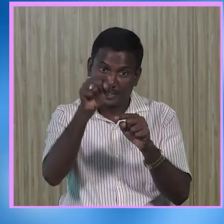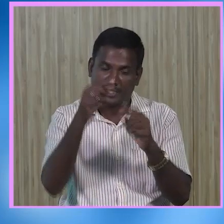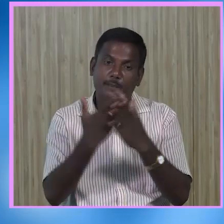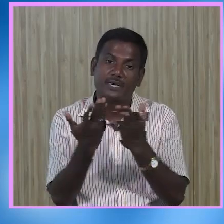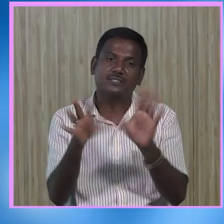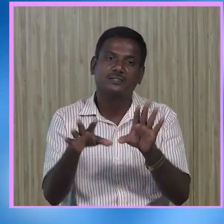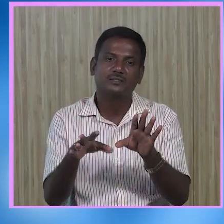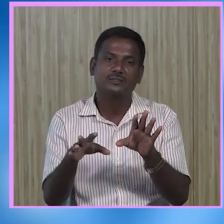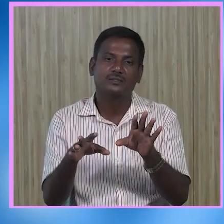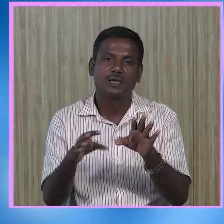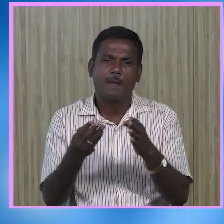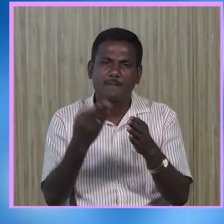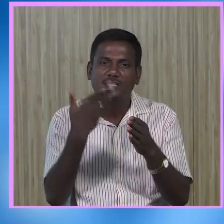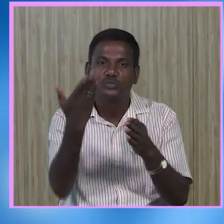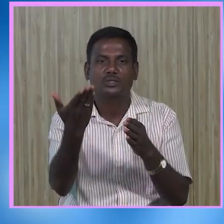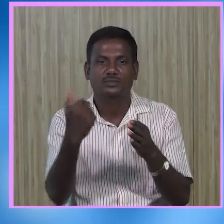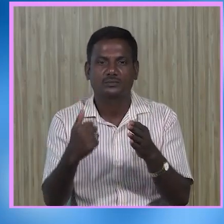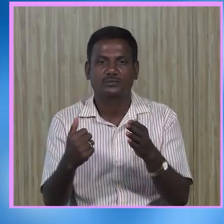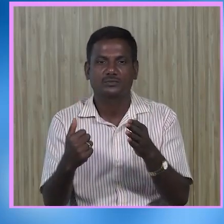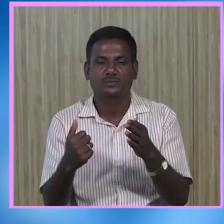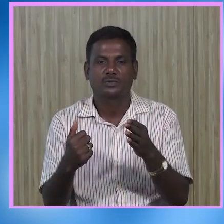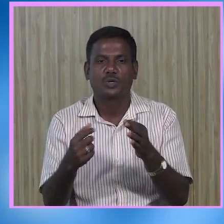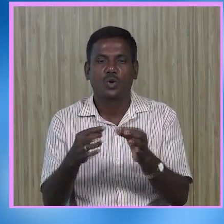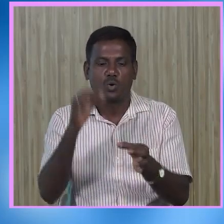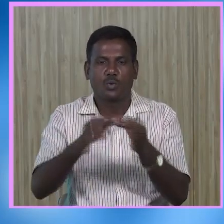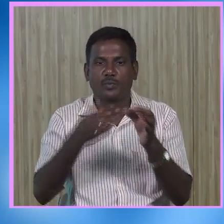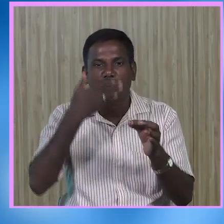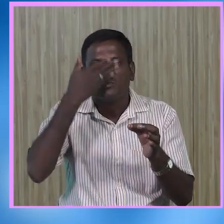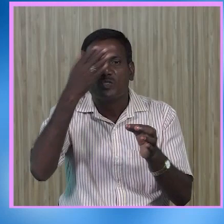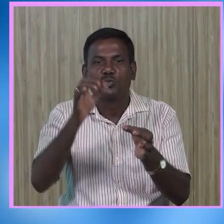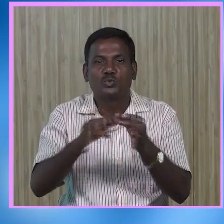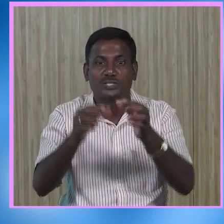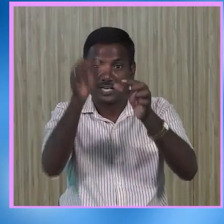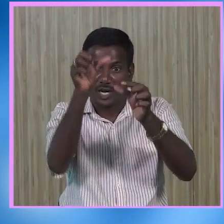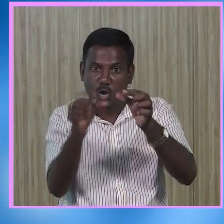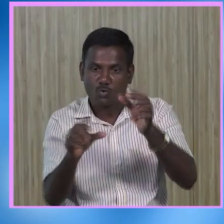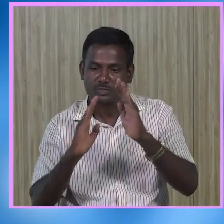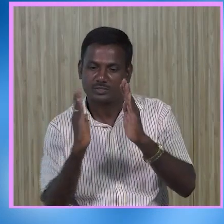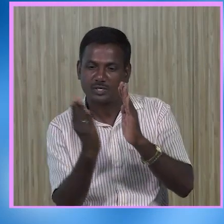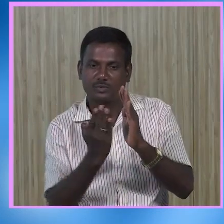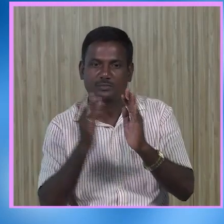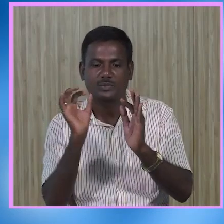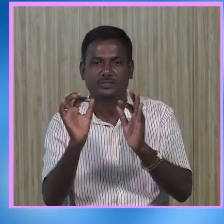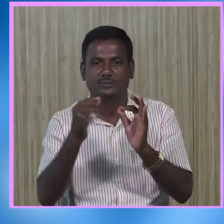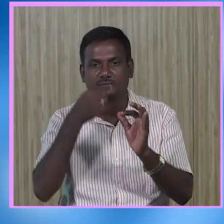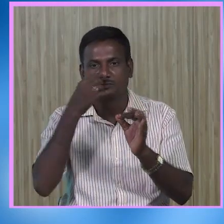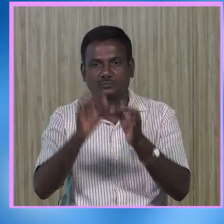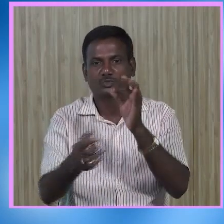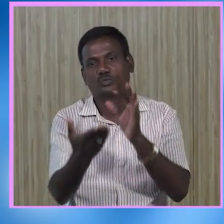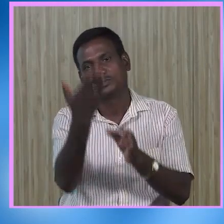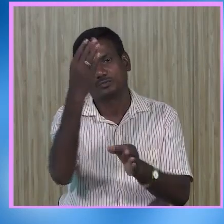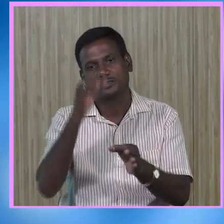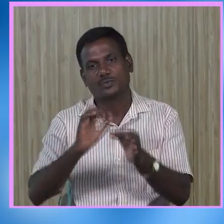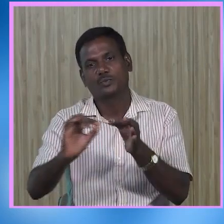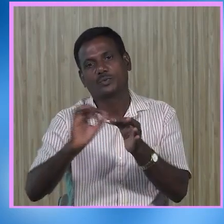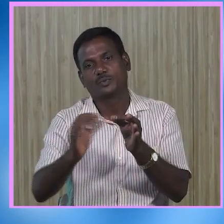எப்படி செய்யலாம், ஒரு மாதிரிக்கு சொல்கிறேன்னே, ஊதுபத்தி பாக்கெட் இருக்கு இல்லையா, ரவுண்டாக இருக்கும், ஊதுபத்தி பாக்கெட் ரவுண்டாக இருக்கும், அந்த